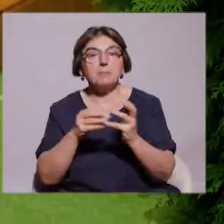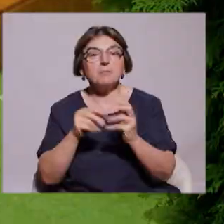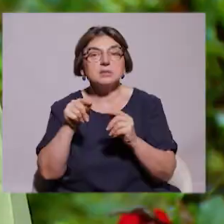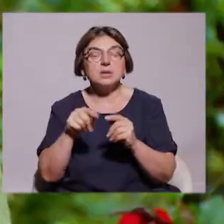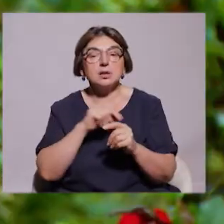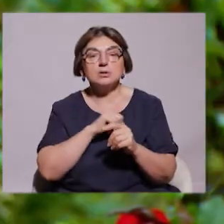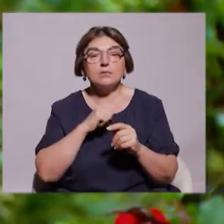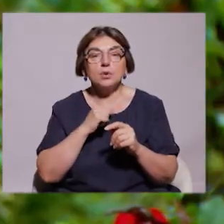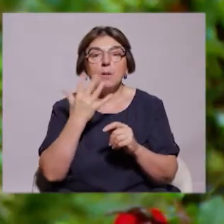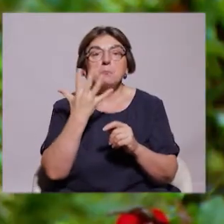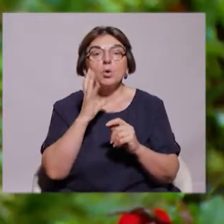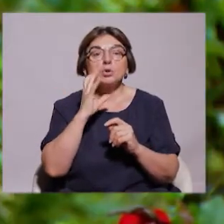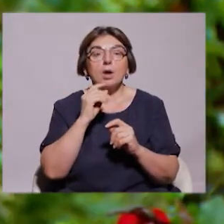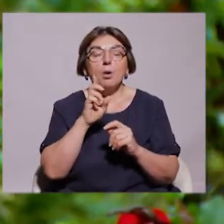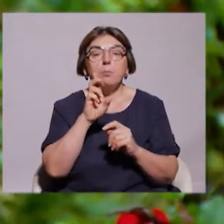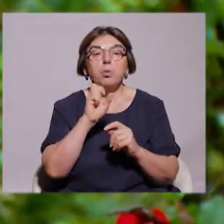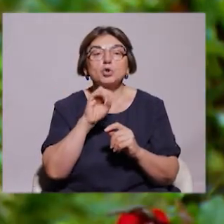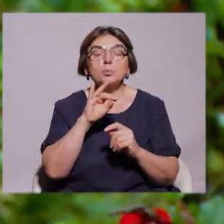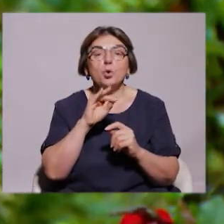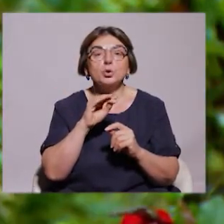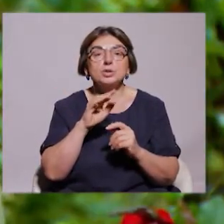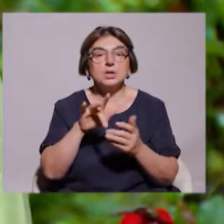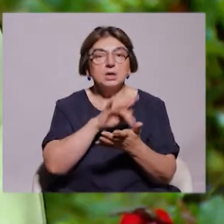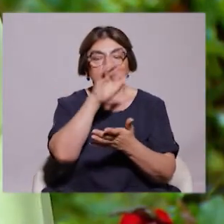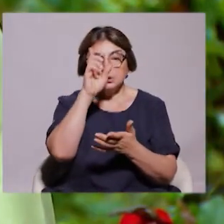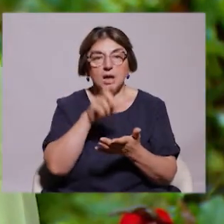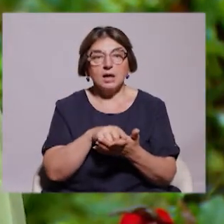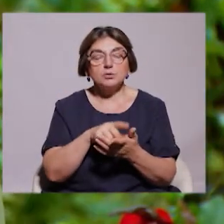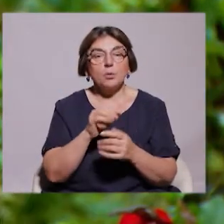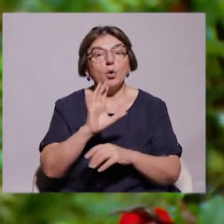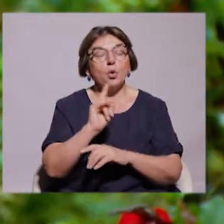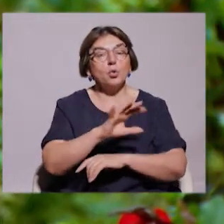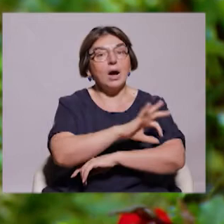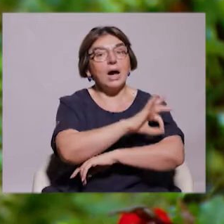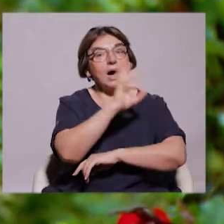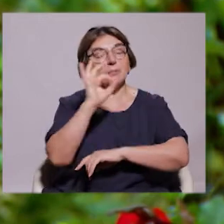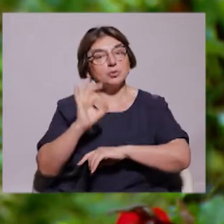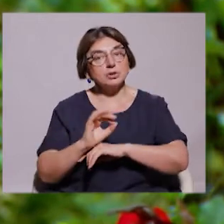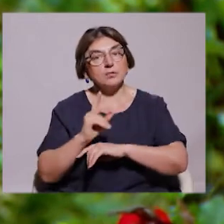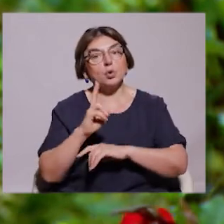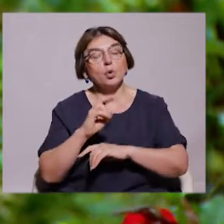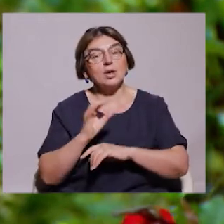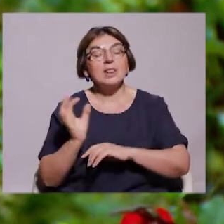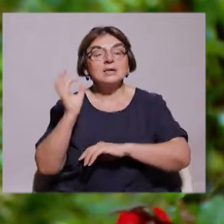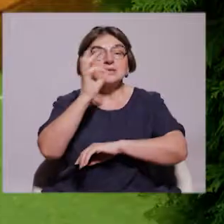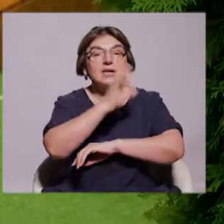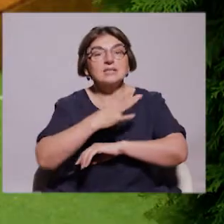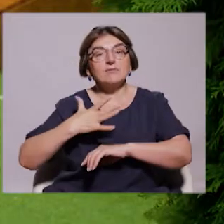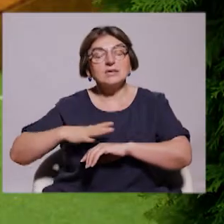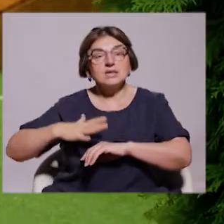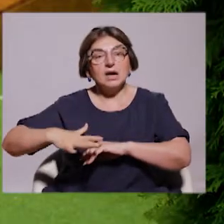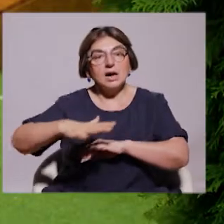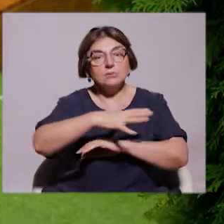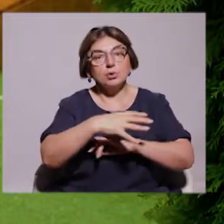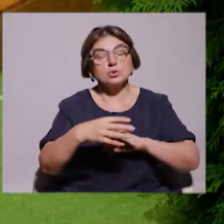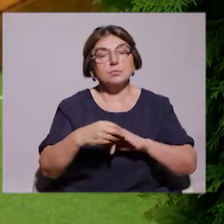ბოსფორის სახელმწიფო. რაც შეეხება აღმოსავლეთით, კერძოდ კოლხეთის ტერიტორიაზე, ეს არის დასავლეთ საქართველოს ტერიტორია, დაარსებული კოლონიები